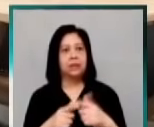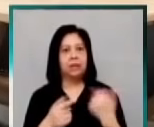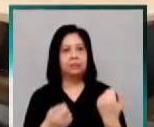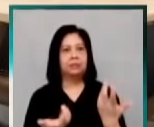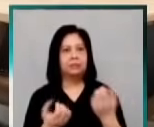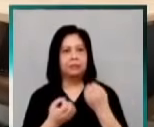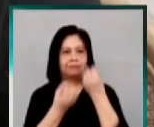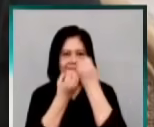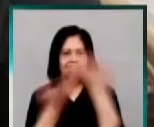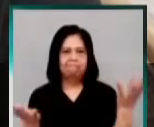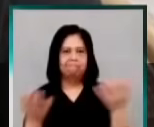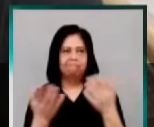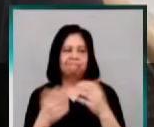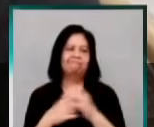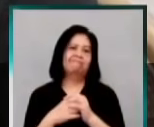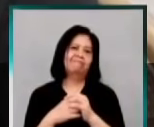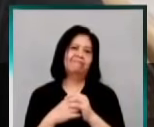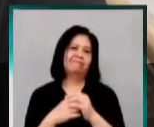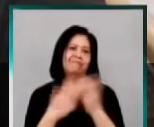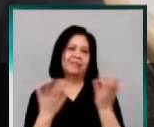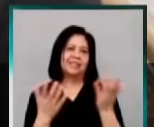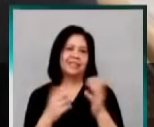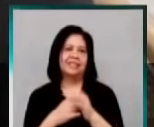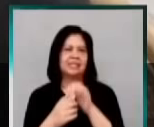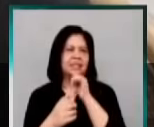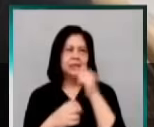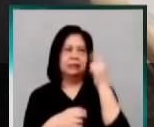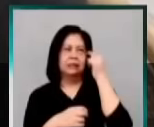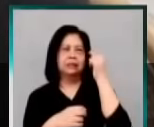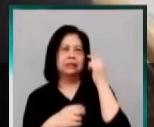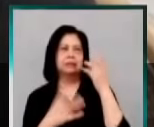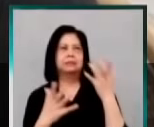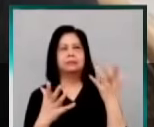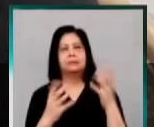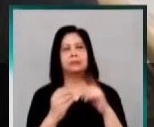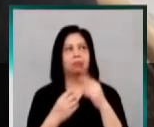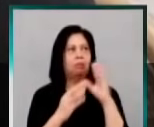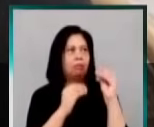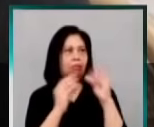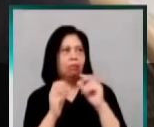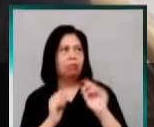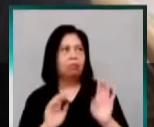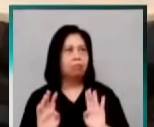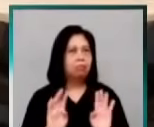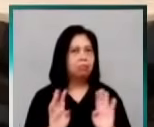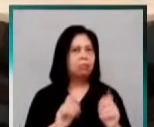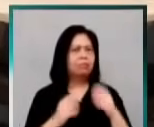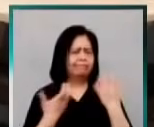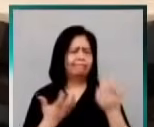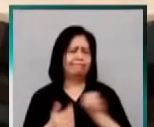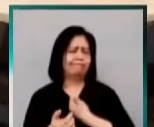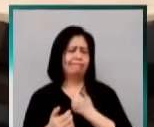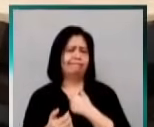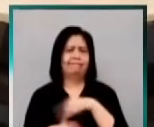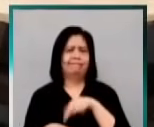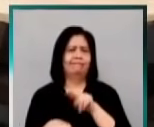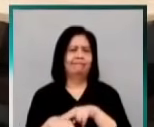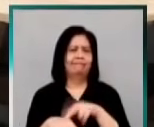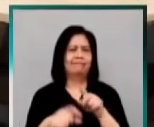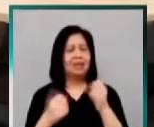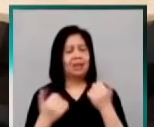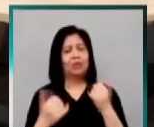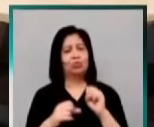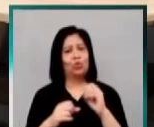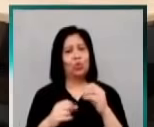So, yes. Di ba, hindi mo na iniisip yung mga galaw mo, sasabihin mo, you can be yourself, yun yung I'm so happy for you, feeling,